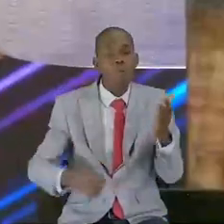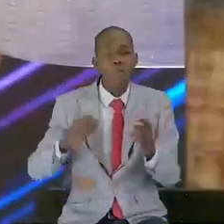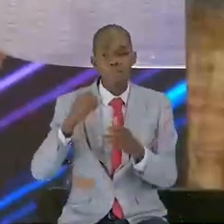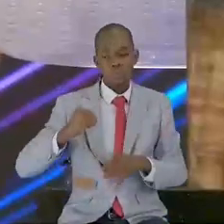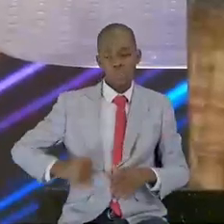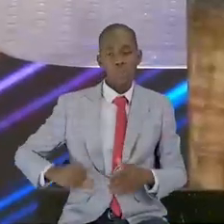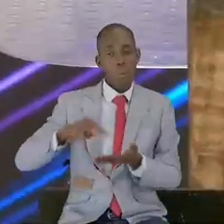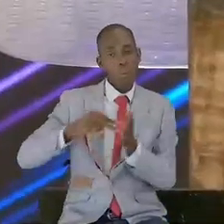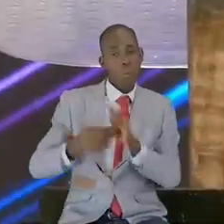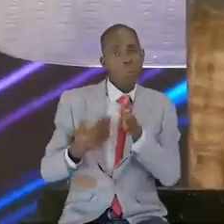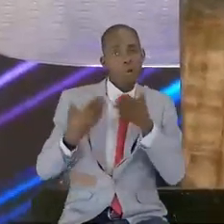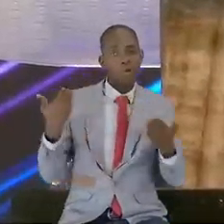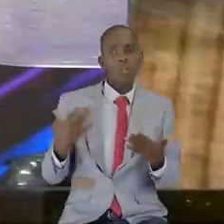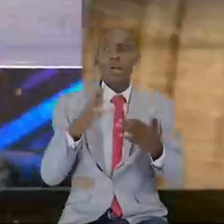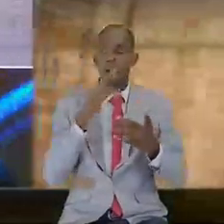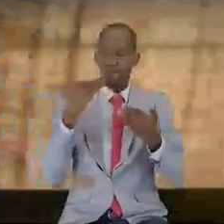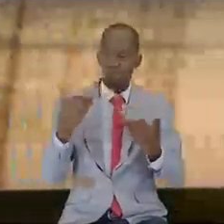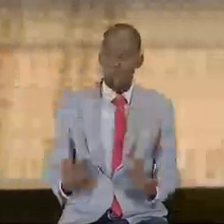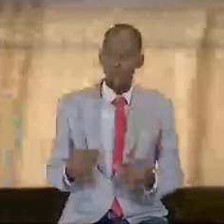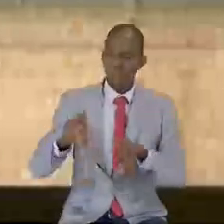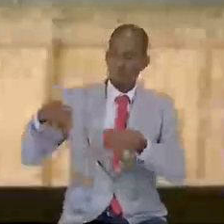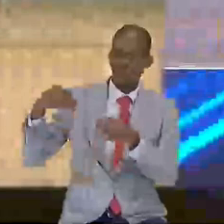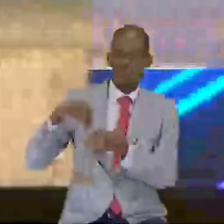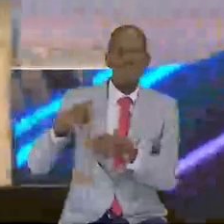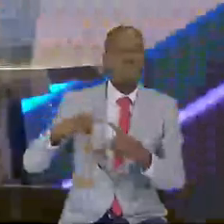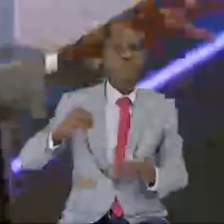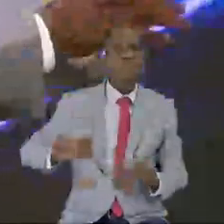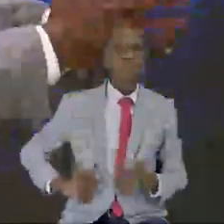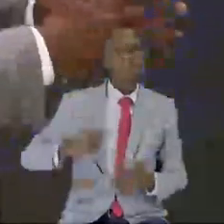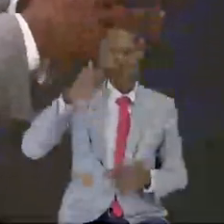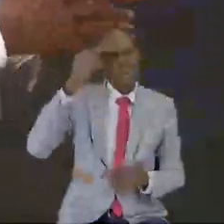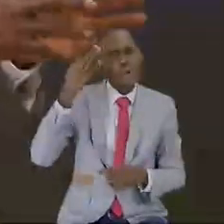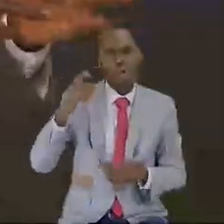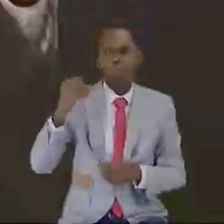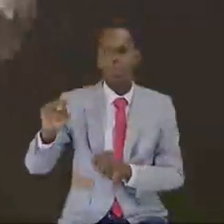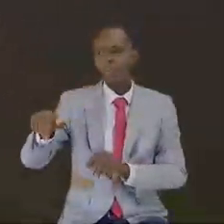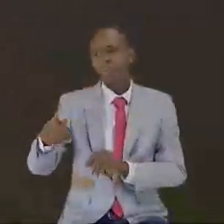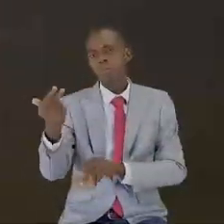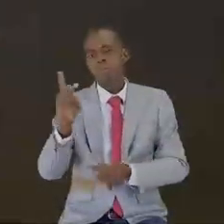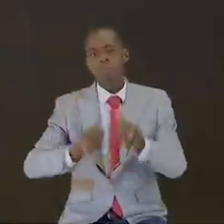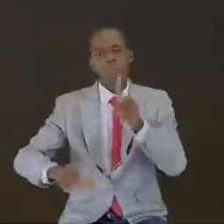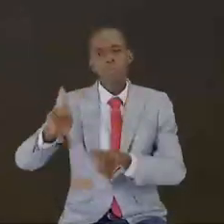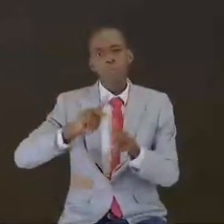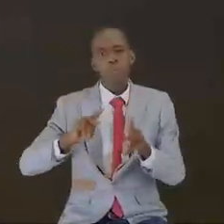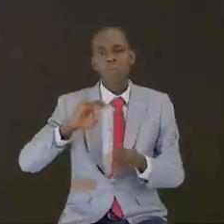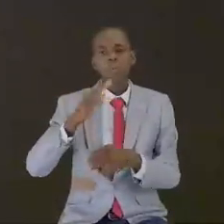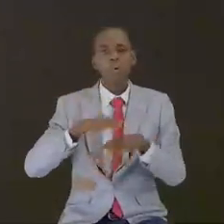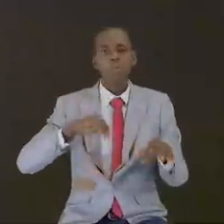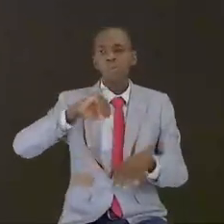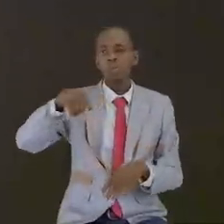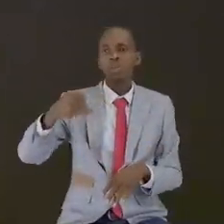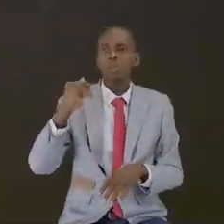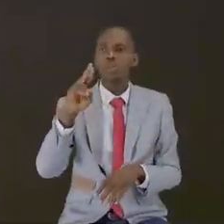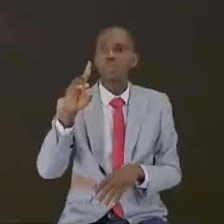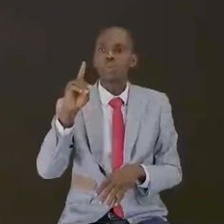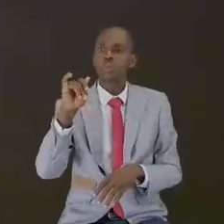ils retournaient maintenant dans la circoncision à cause de la confusion des judaïseurs. C'est